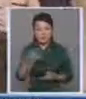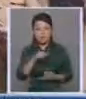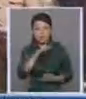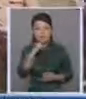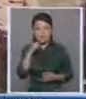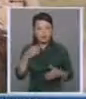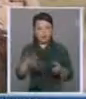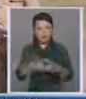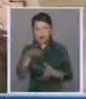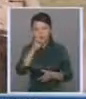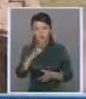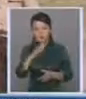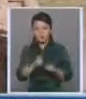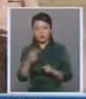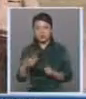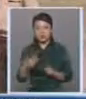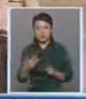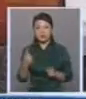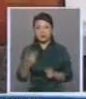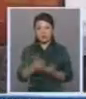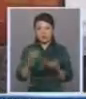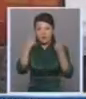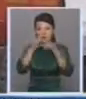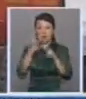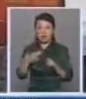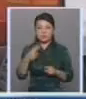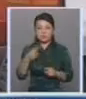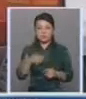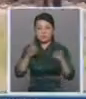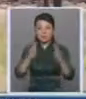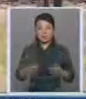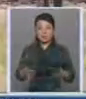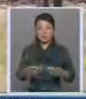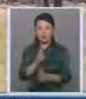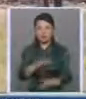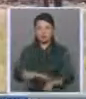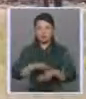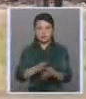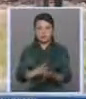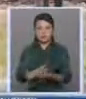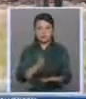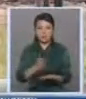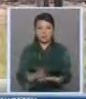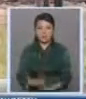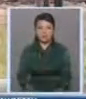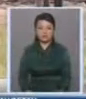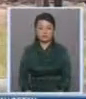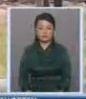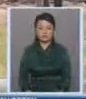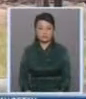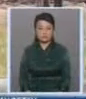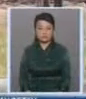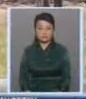мұнай компаниясының 21 техникасы мен 32 маманы жұмыс істеп жатыр. Поступила жалоба от местных жителей,